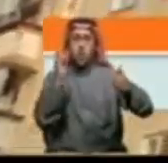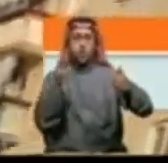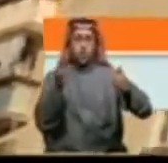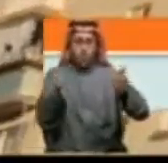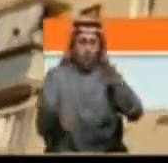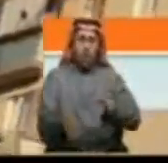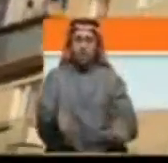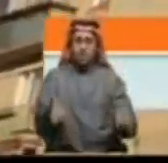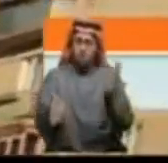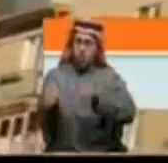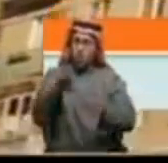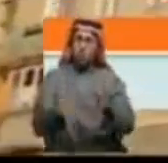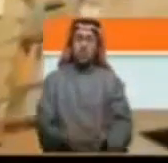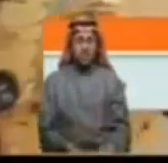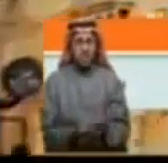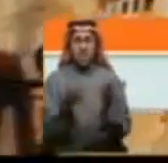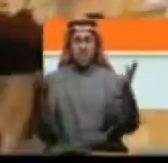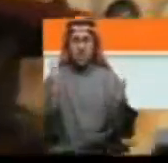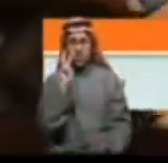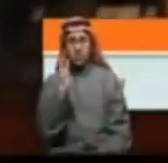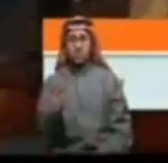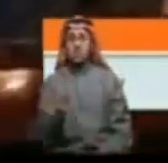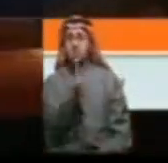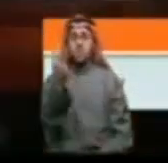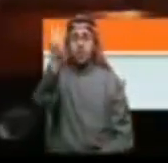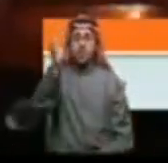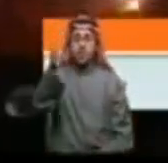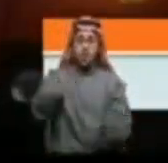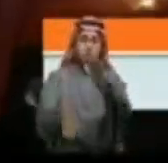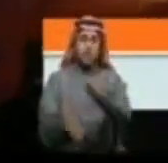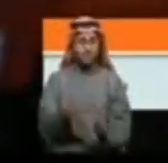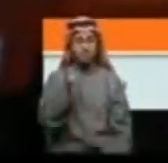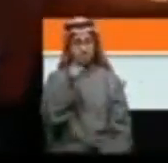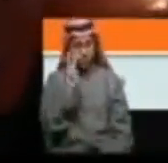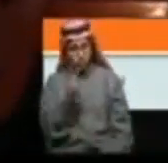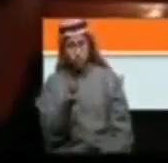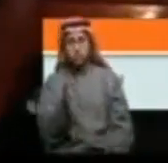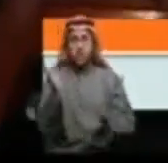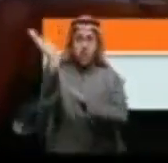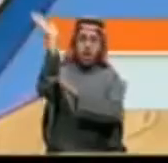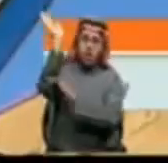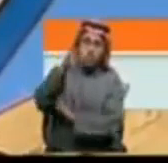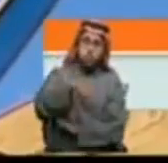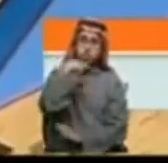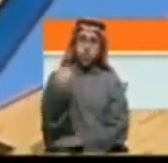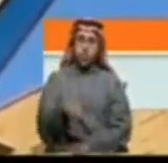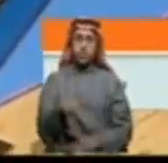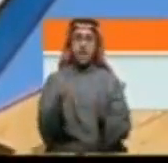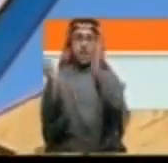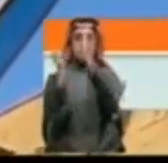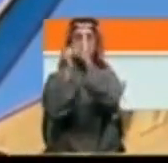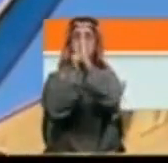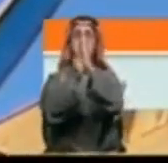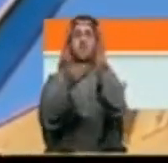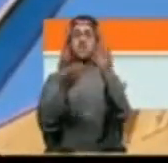إلى إجلاء السكان إلى عدد من أماكن الإقامة المؤقتة. الجدير بالذكر أن الانهيار وقع في مبنى